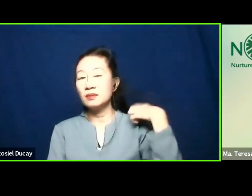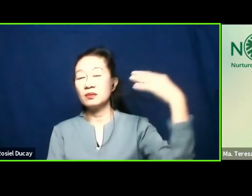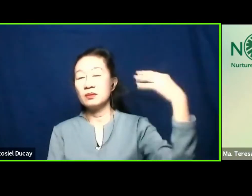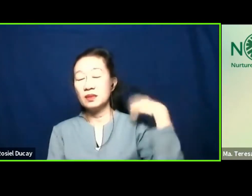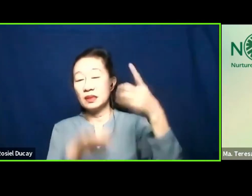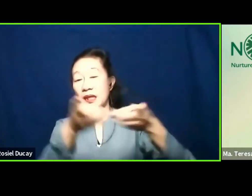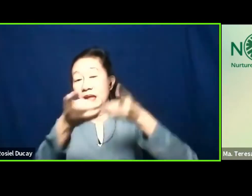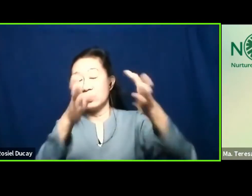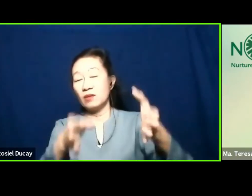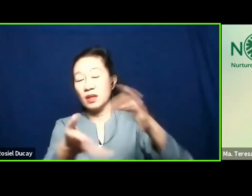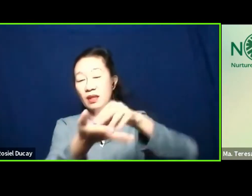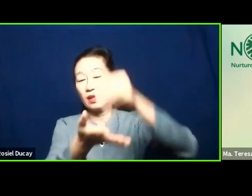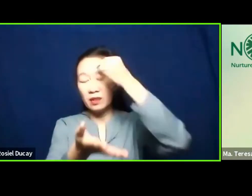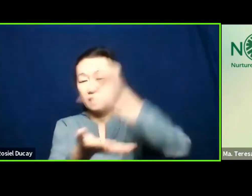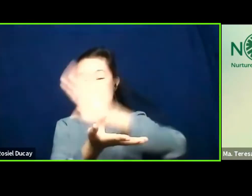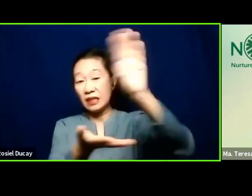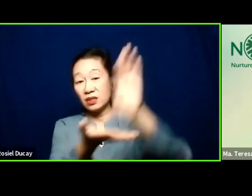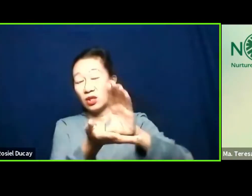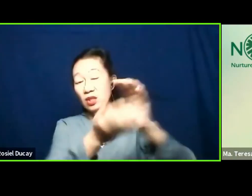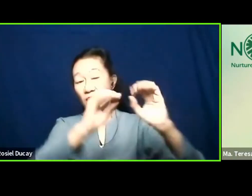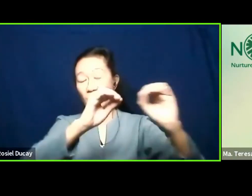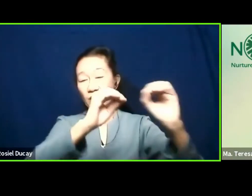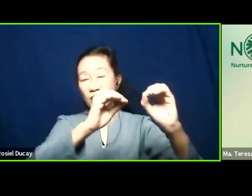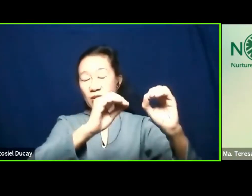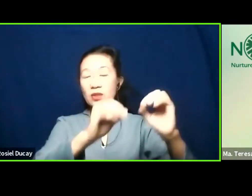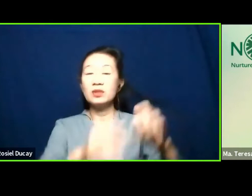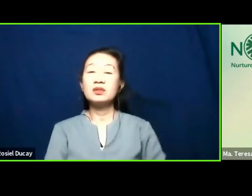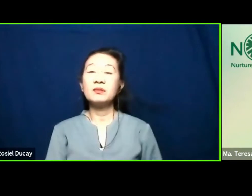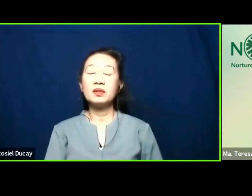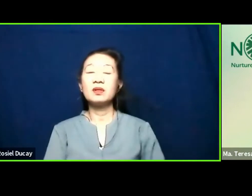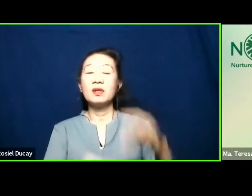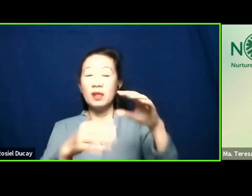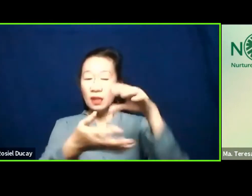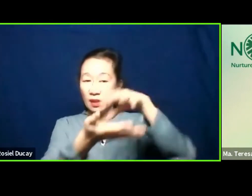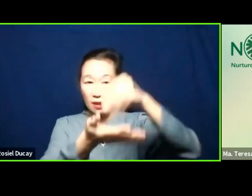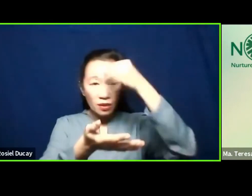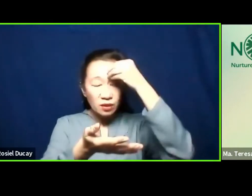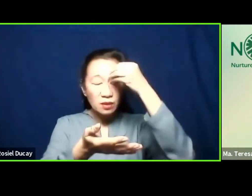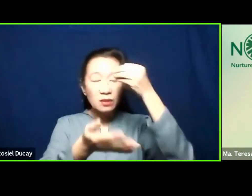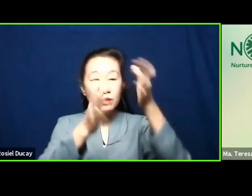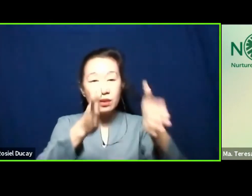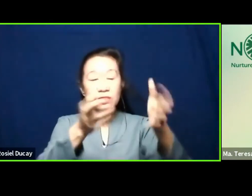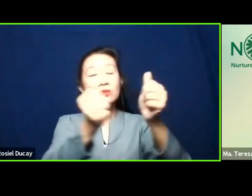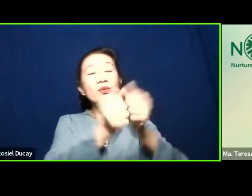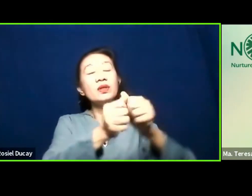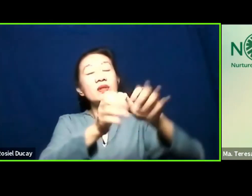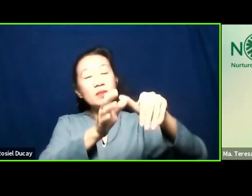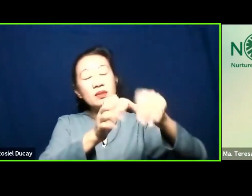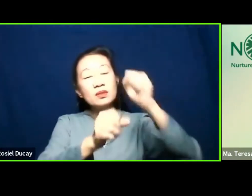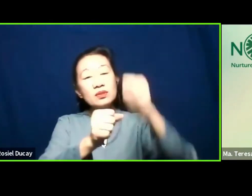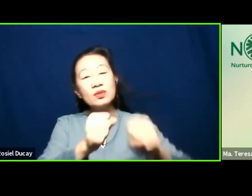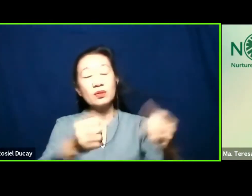Center na nagtuturo sa mga learners with disabilities upang magkaroon ng